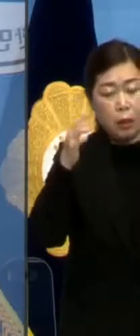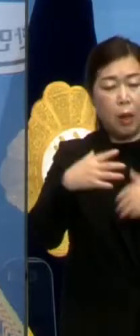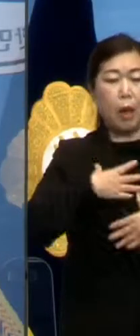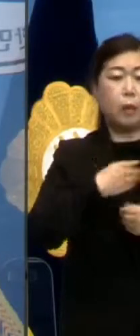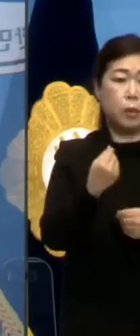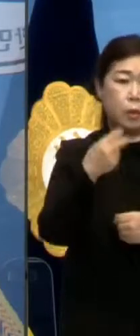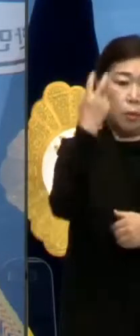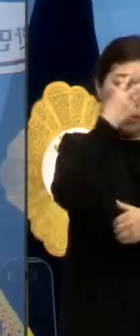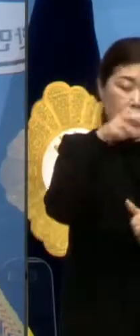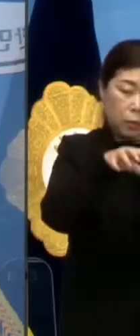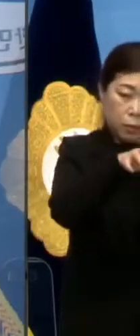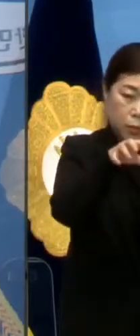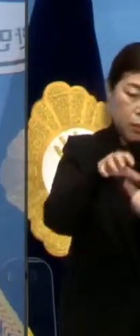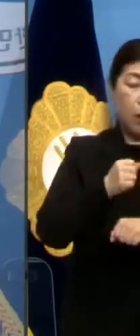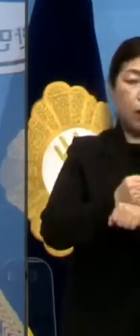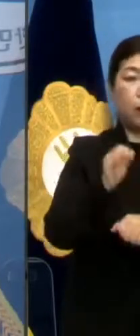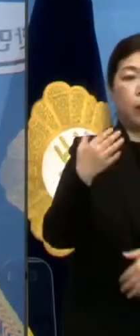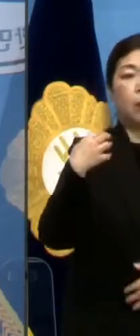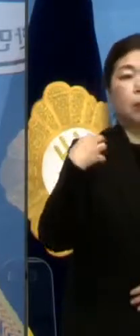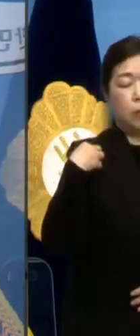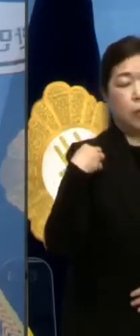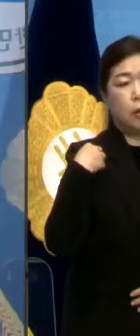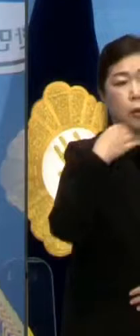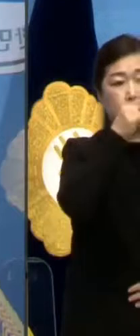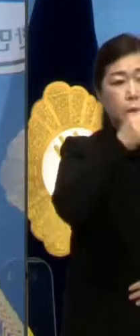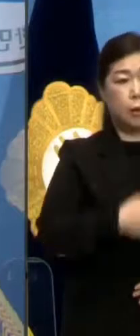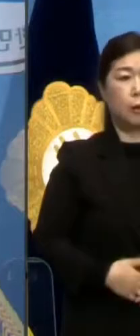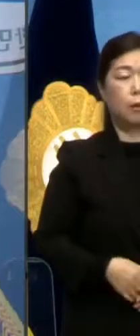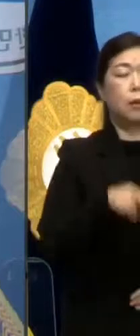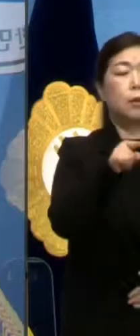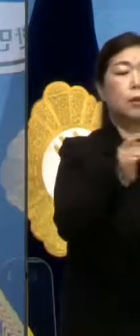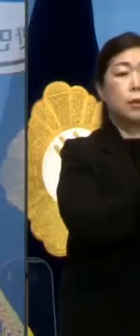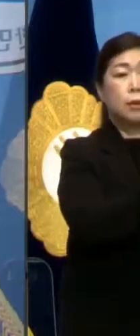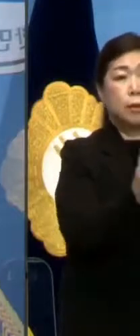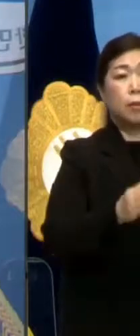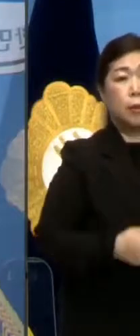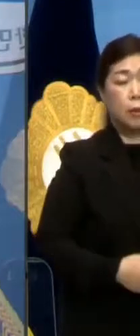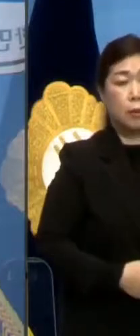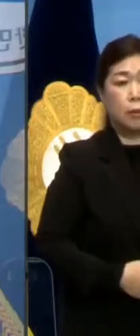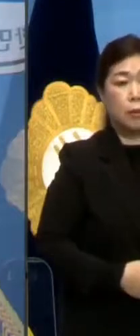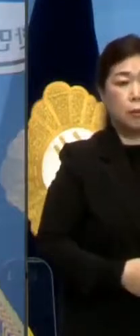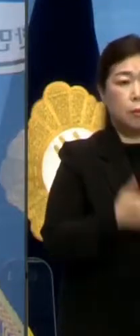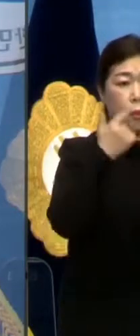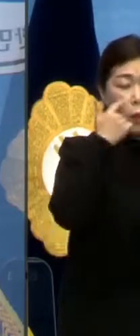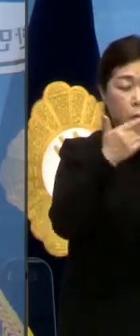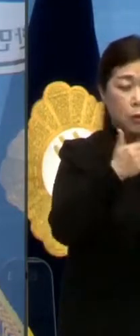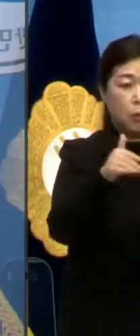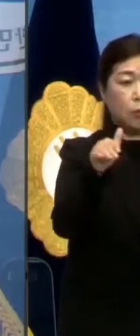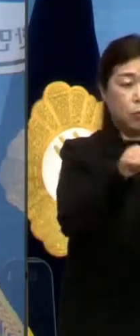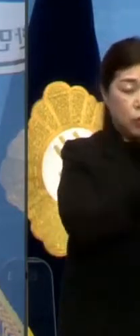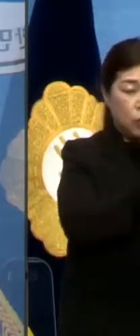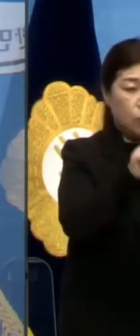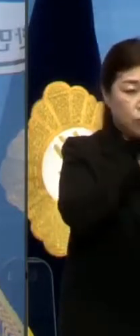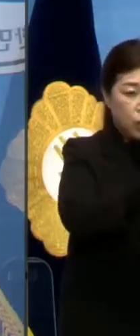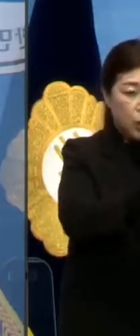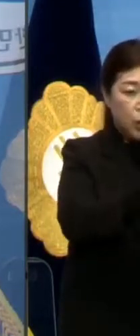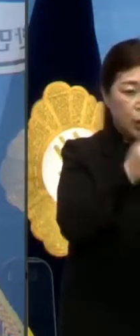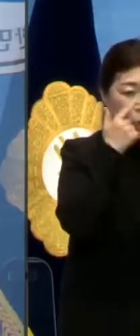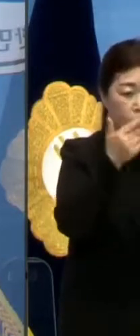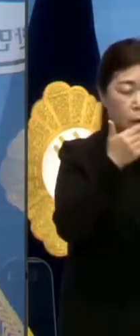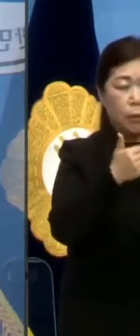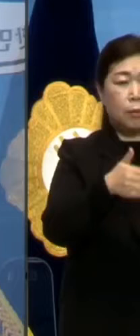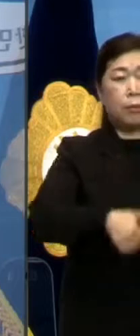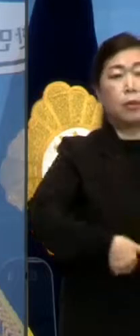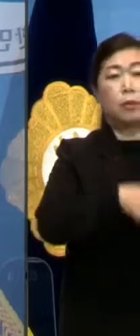안전하게 돌아봐야 할 의무가 있습니다. 그 출발은 정확한 문제 진단에서 시작되어야